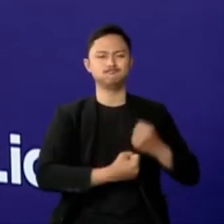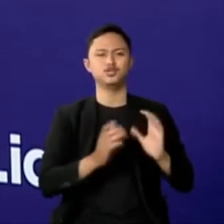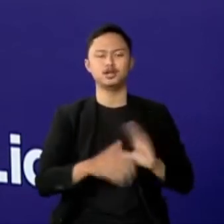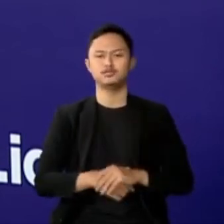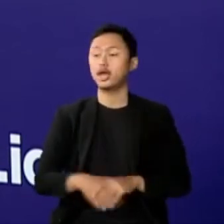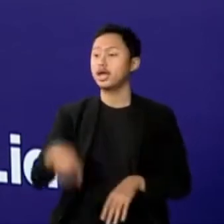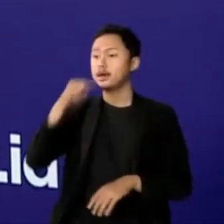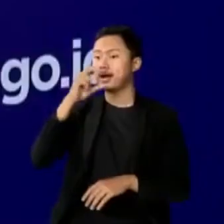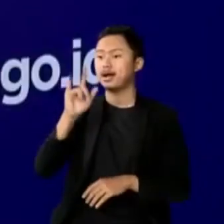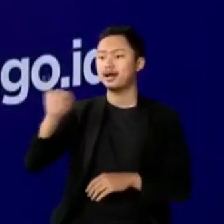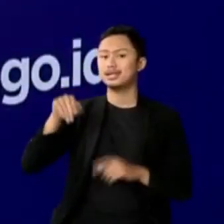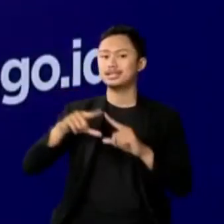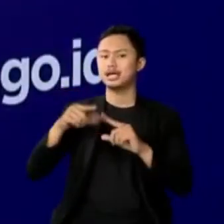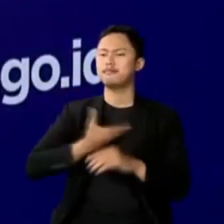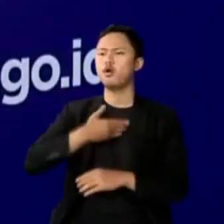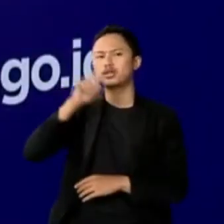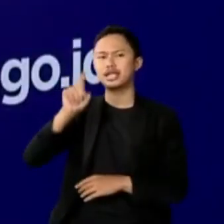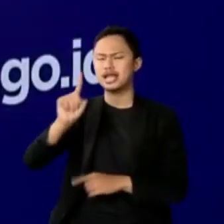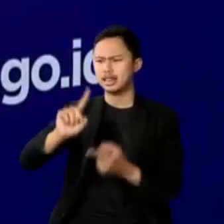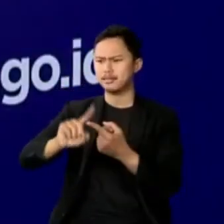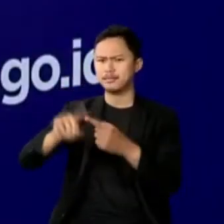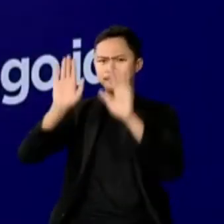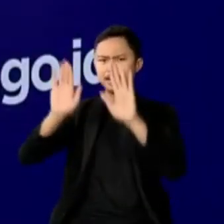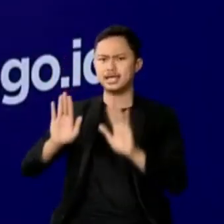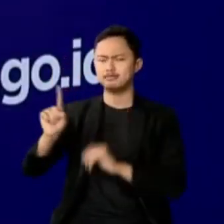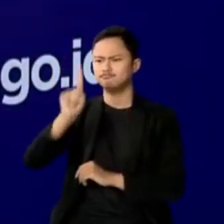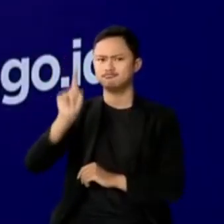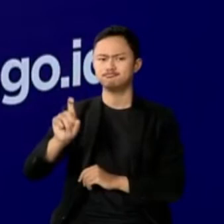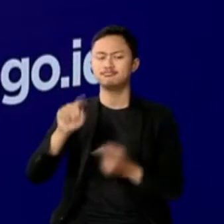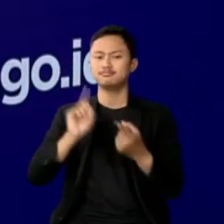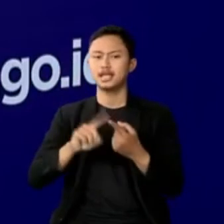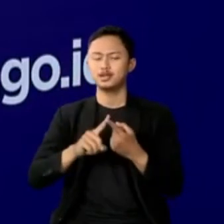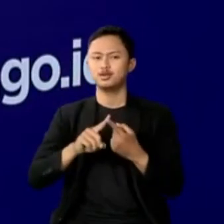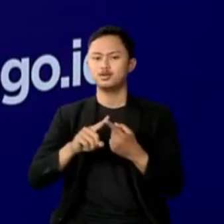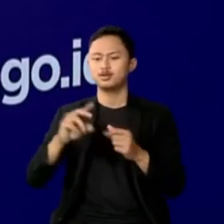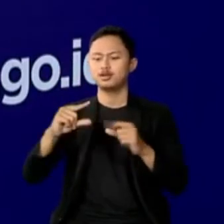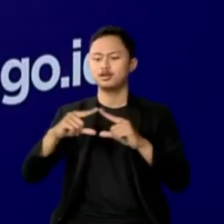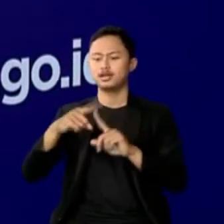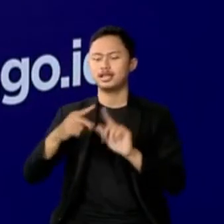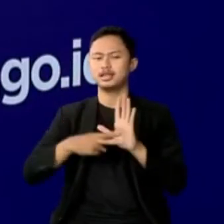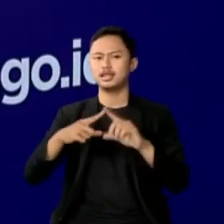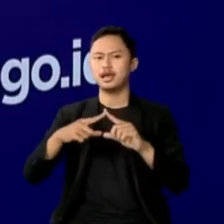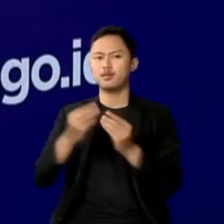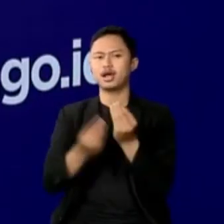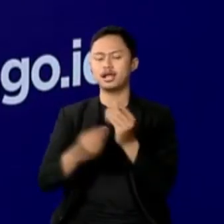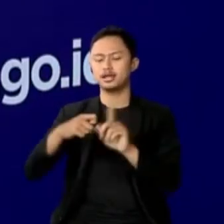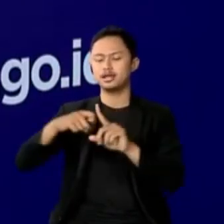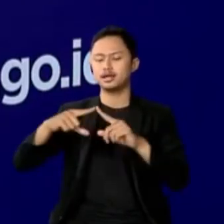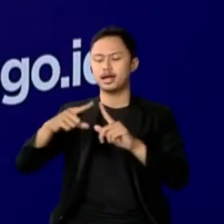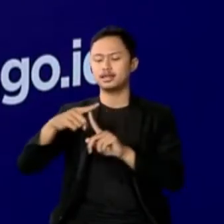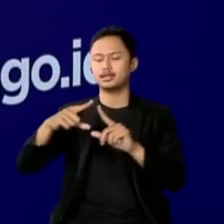akeh lainnya kita selanjutnya akan membacakan pertanyaan dari teman-teman media ini Bang pertama ada Ratna dari katadata.co.id